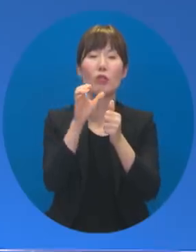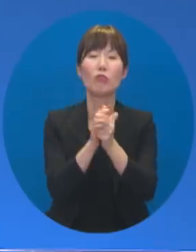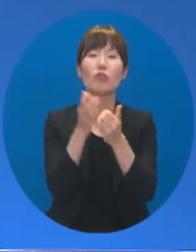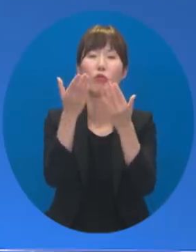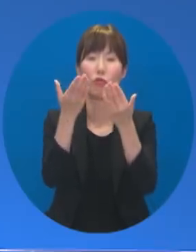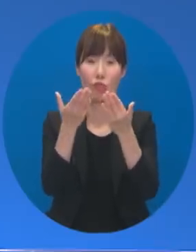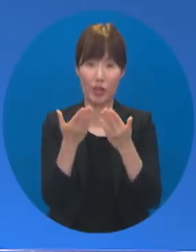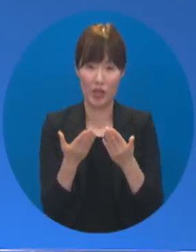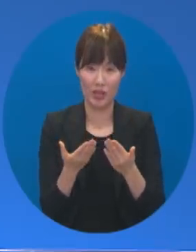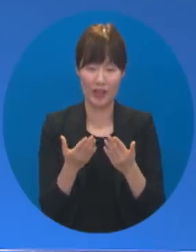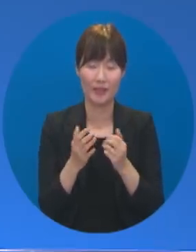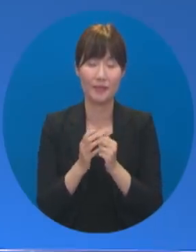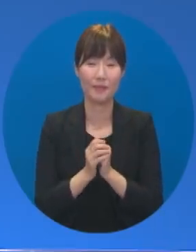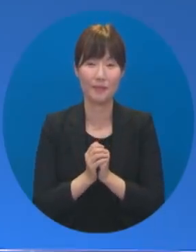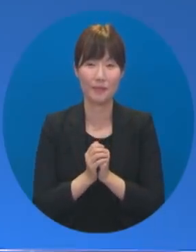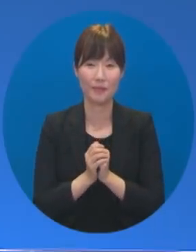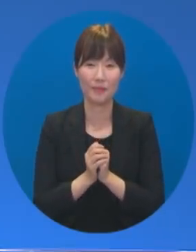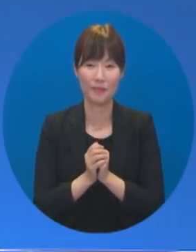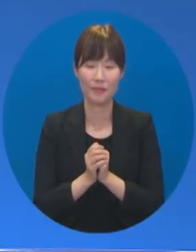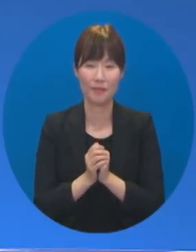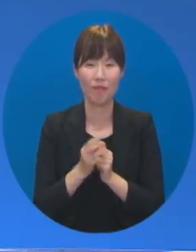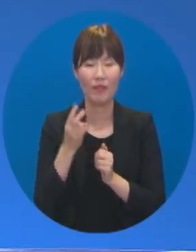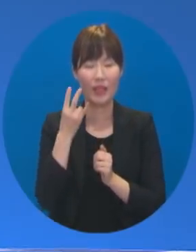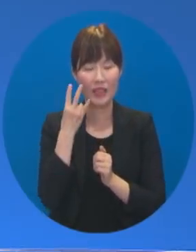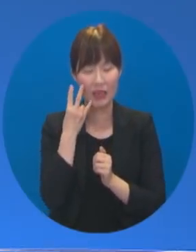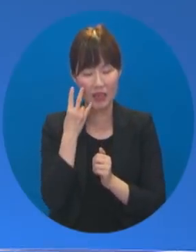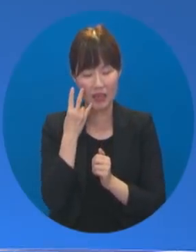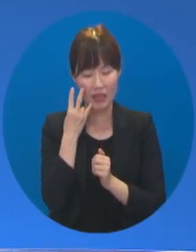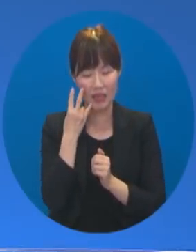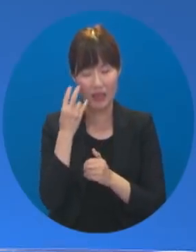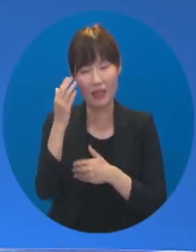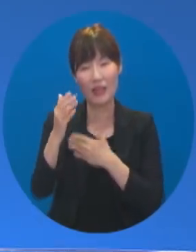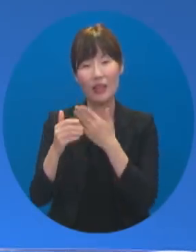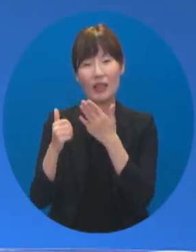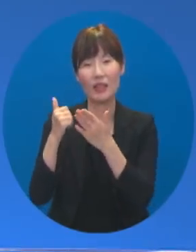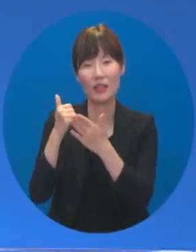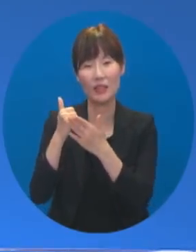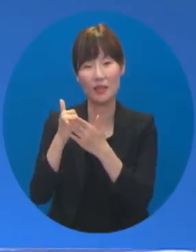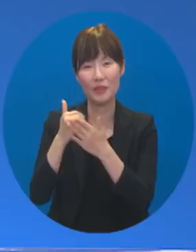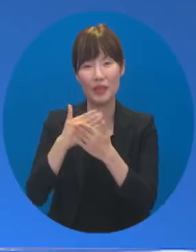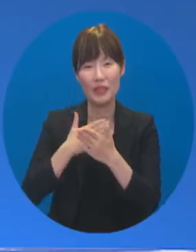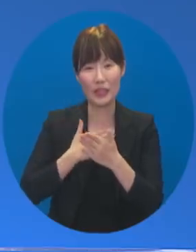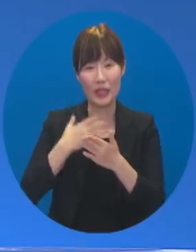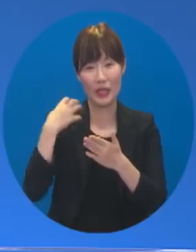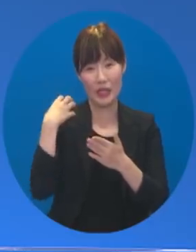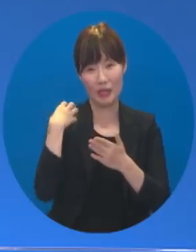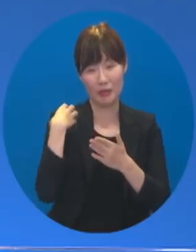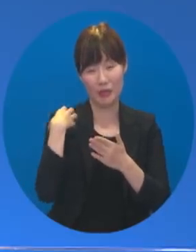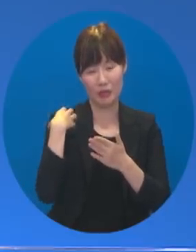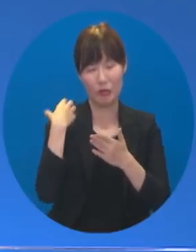예, 하나님 저에게 맡겨주셔서 감사합니다. 제가